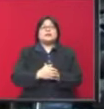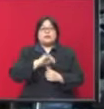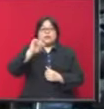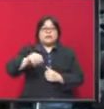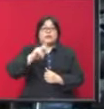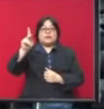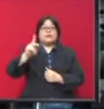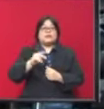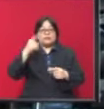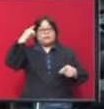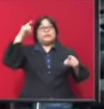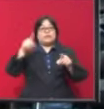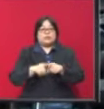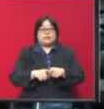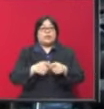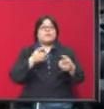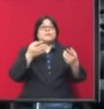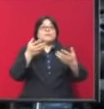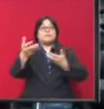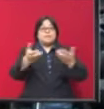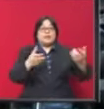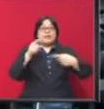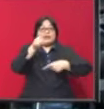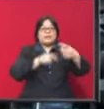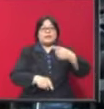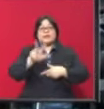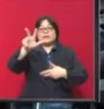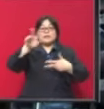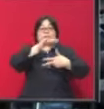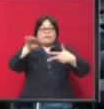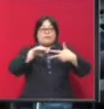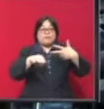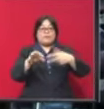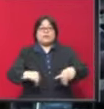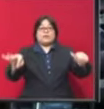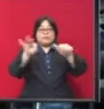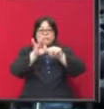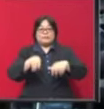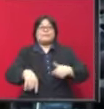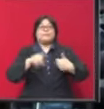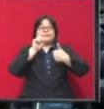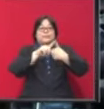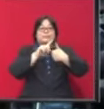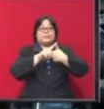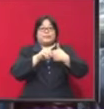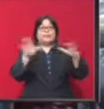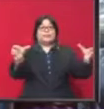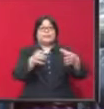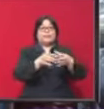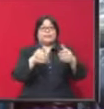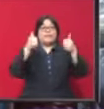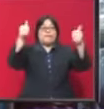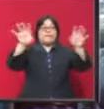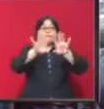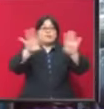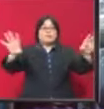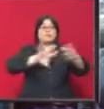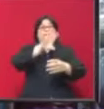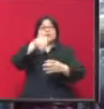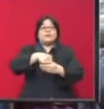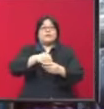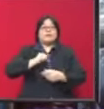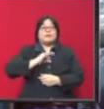ijtanibu stuju membahagikan kepada tiga fasa keutamaan yaitu pertama kumpulan barisan hadapan